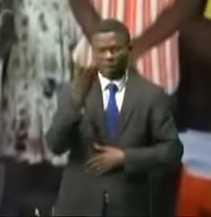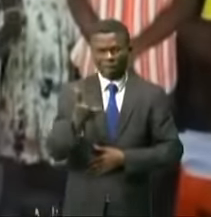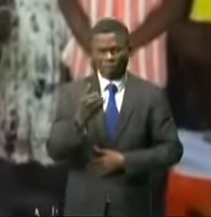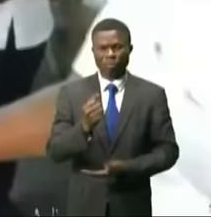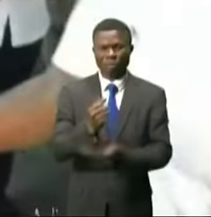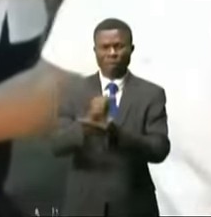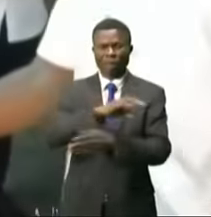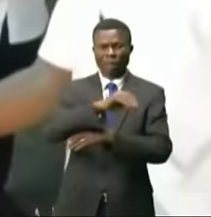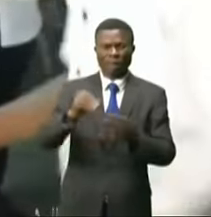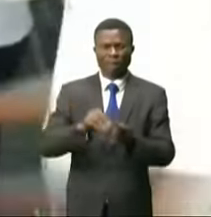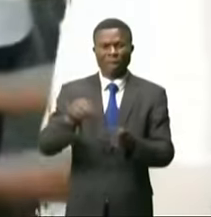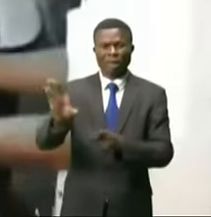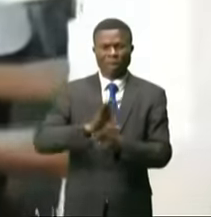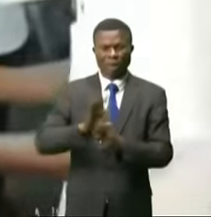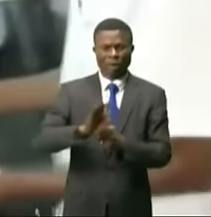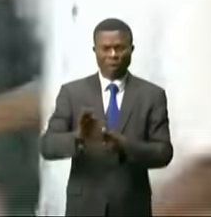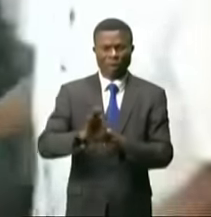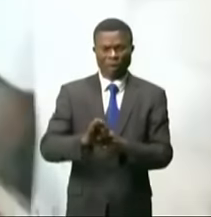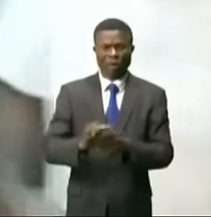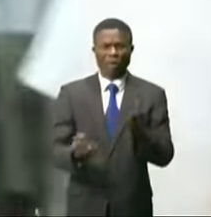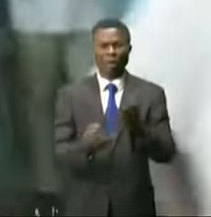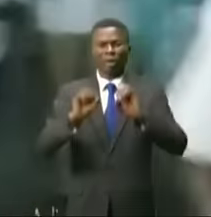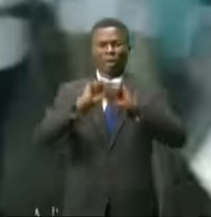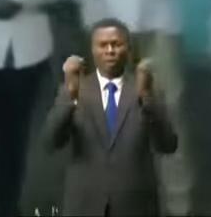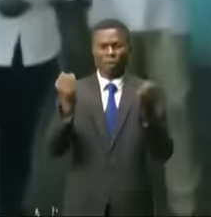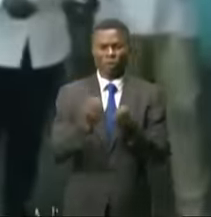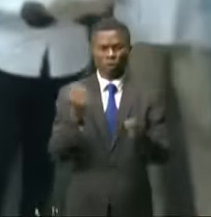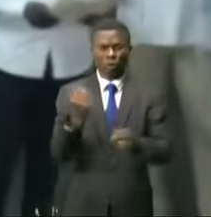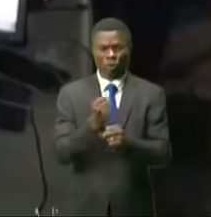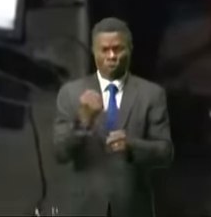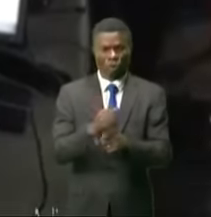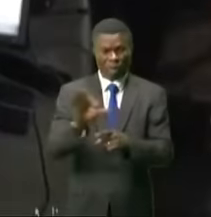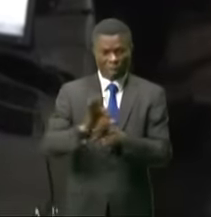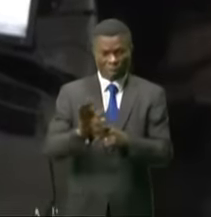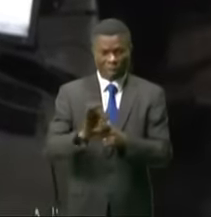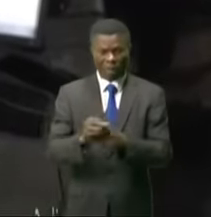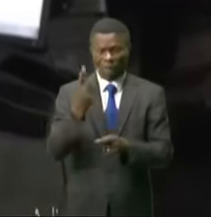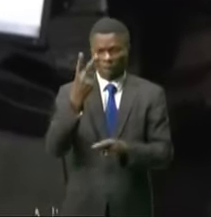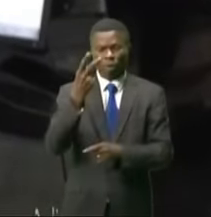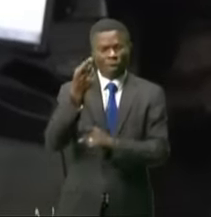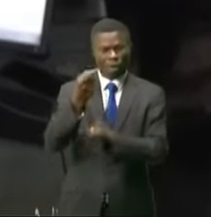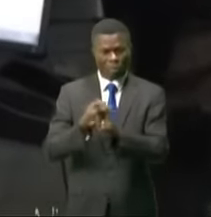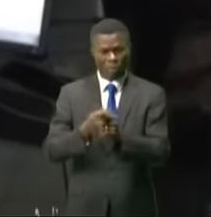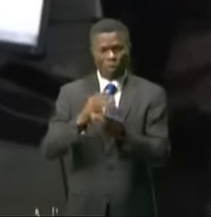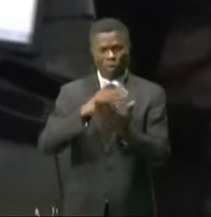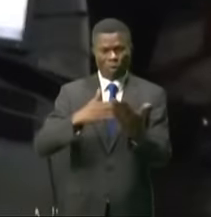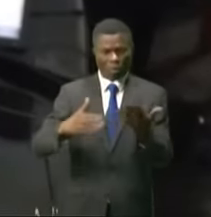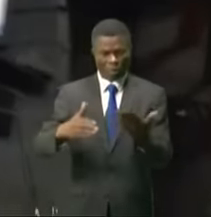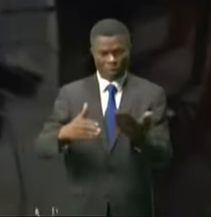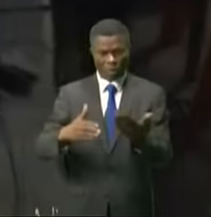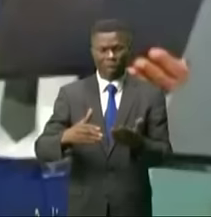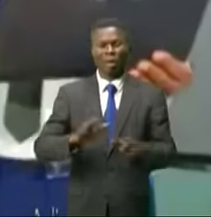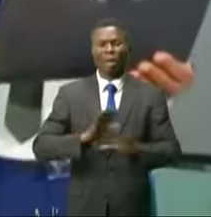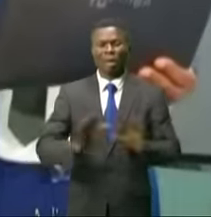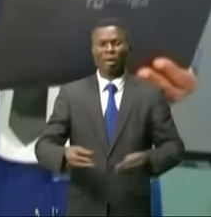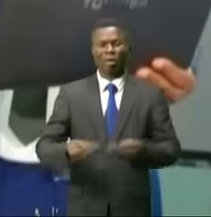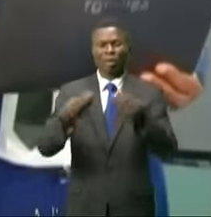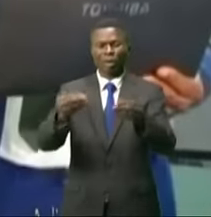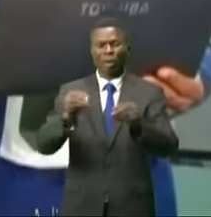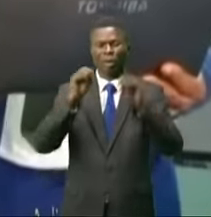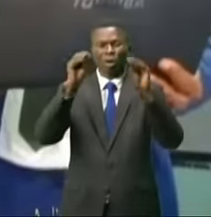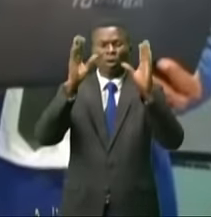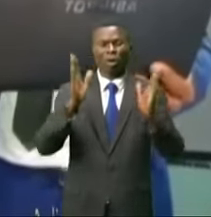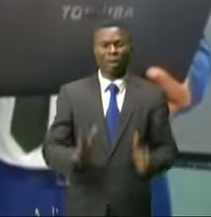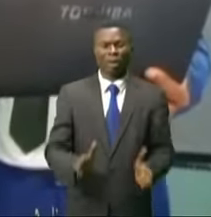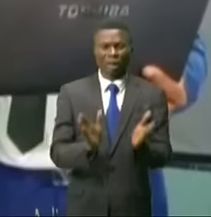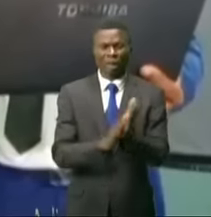les centres de formation Ingénu, Société Service, cette formation qui a duré 2 mois et demi a eu le mérite de donner aux enseignants